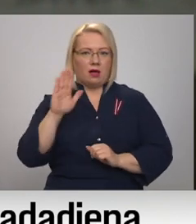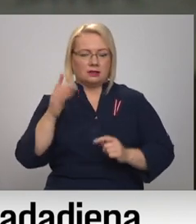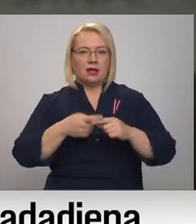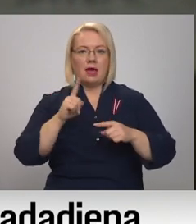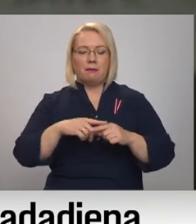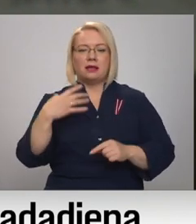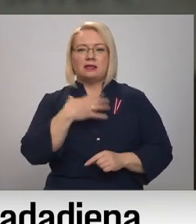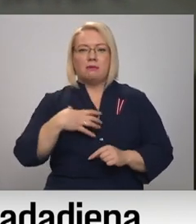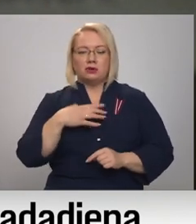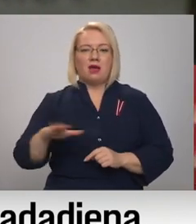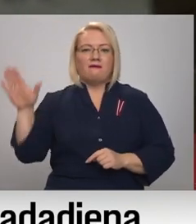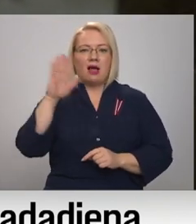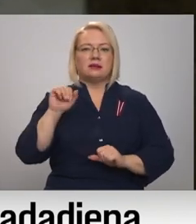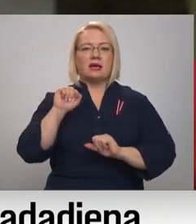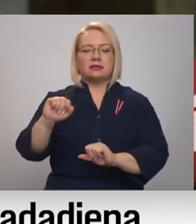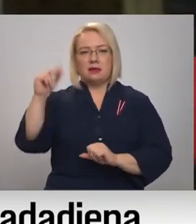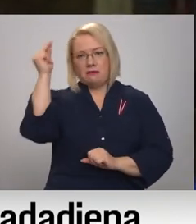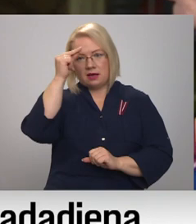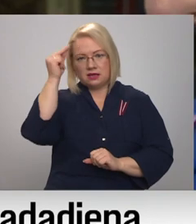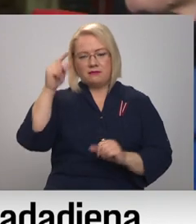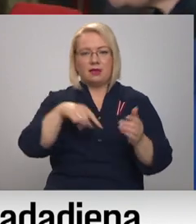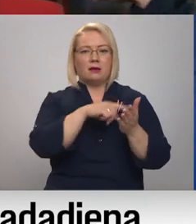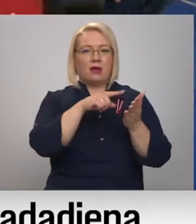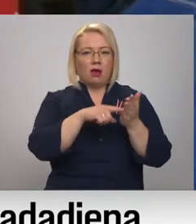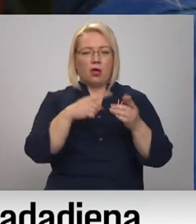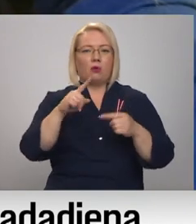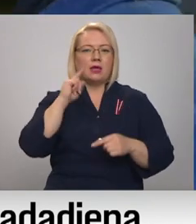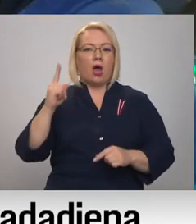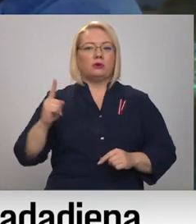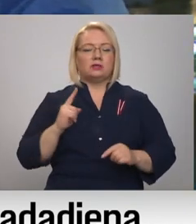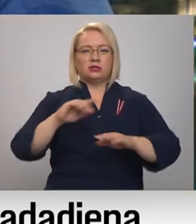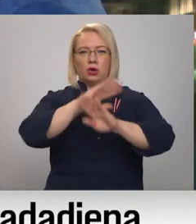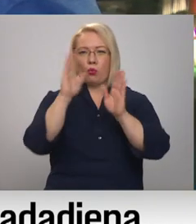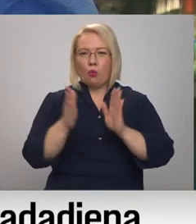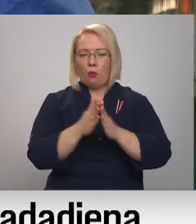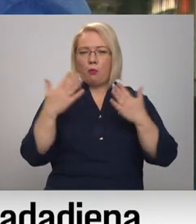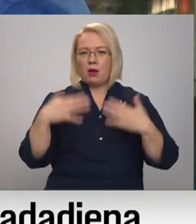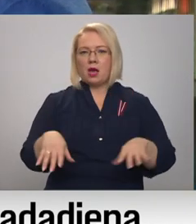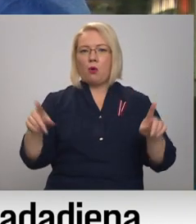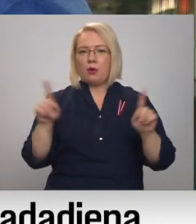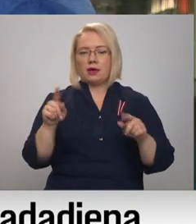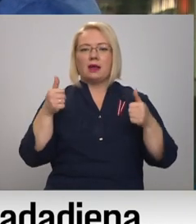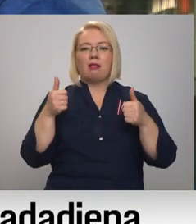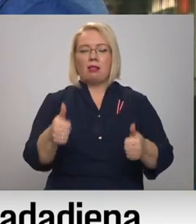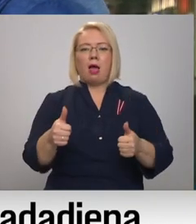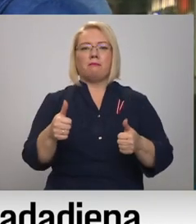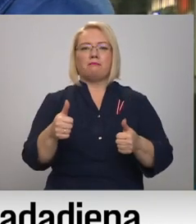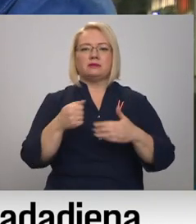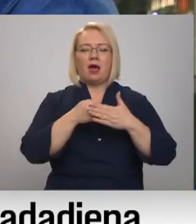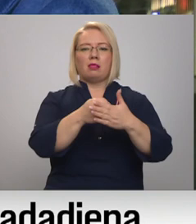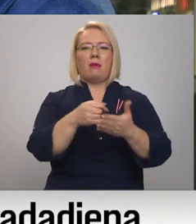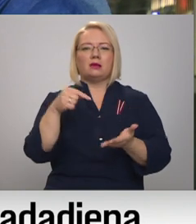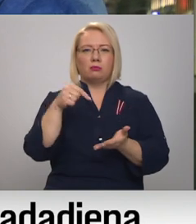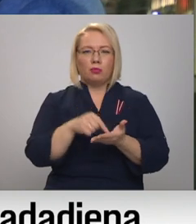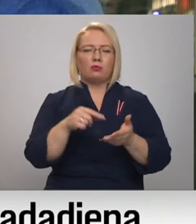valsts aizsardzības mācība. Un jaunsardze jau kopumā ir tāds ļoti labs atspēriena punkts,